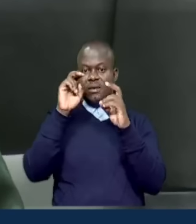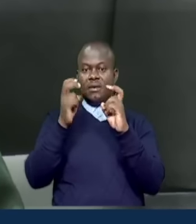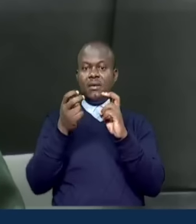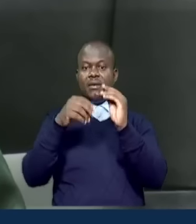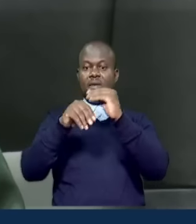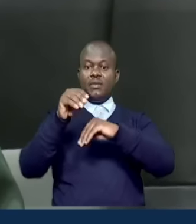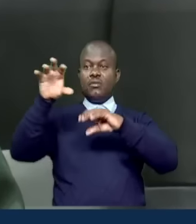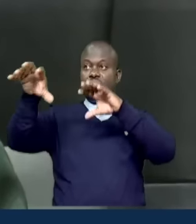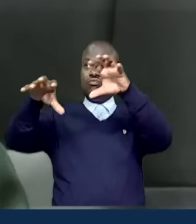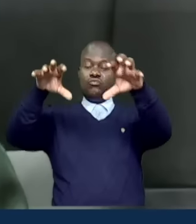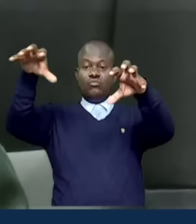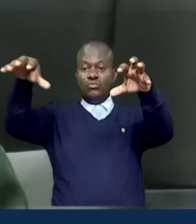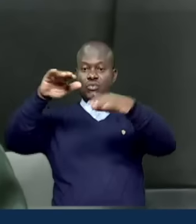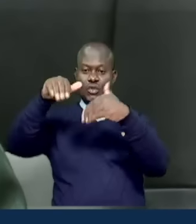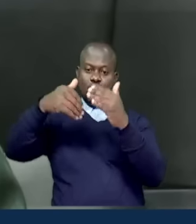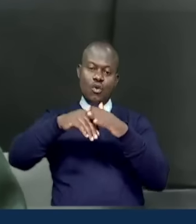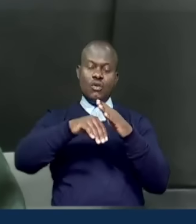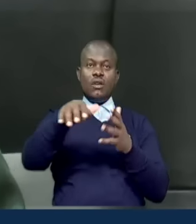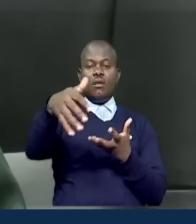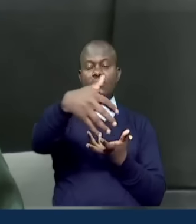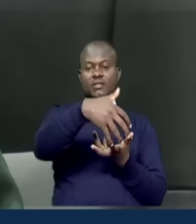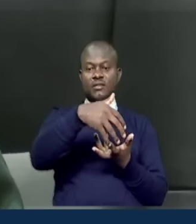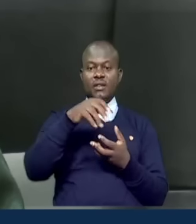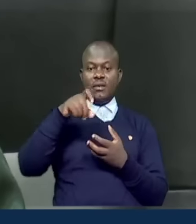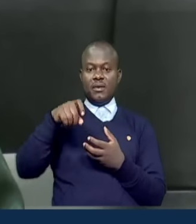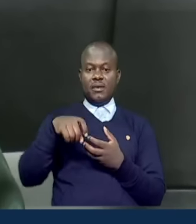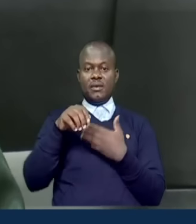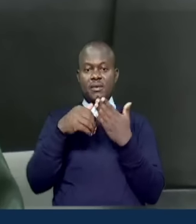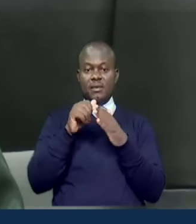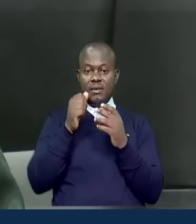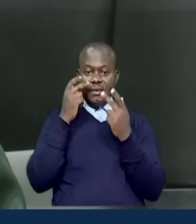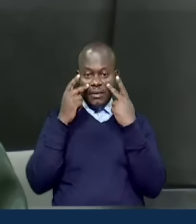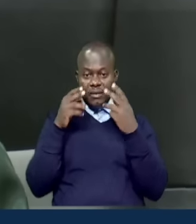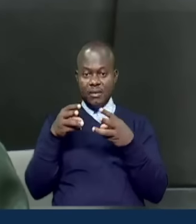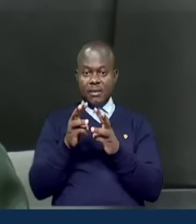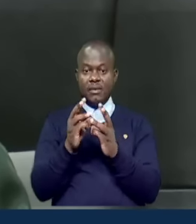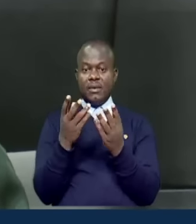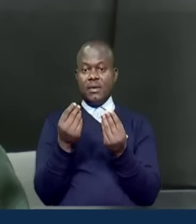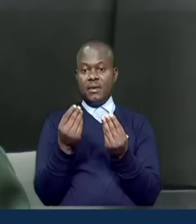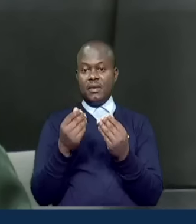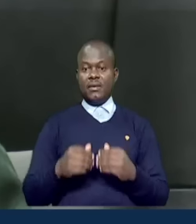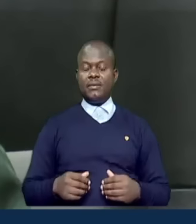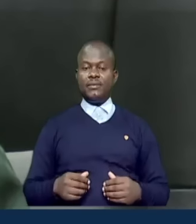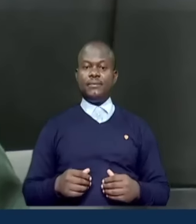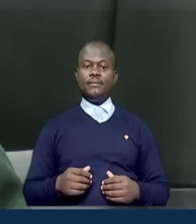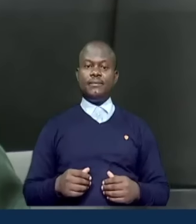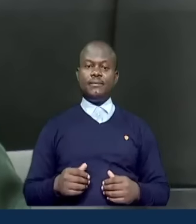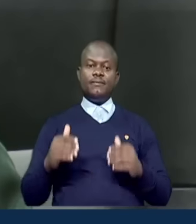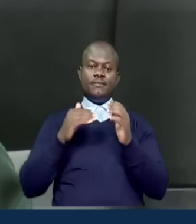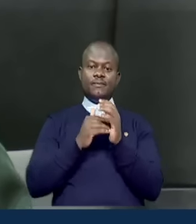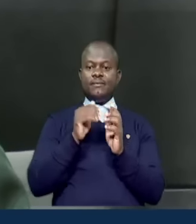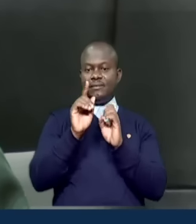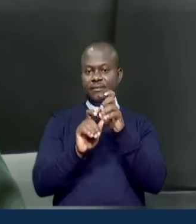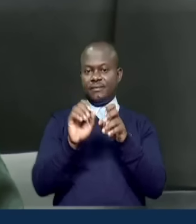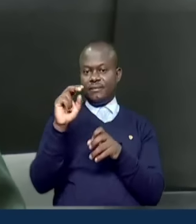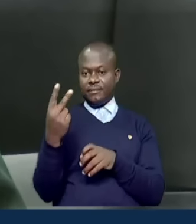abashe kugera hose ndetse n'abo bayakeneye babashe kuyabona mu buryo buboroheye. Kibazo cya